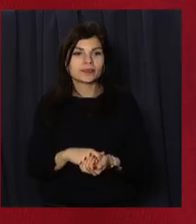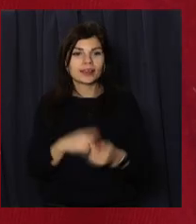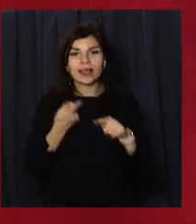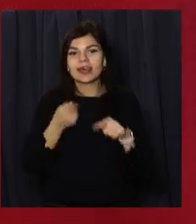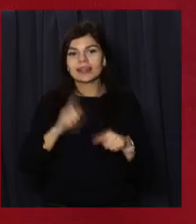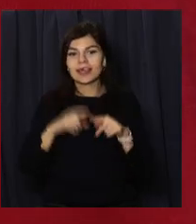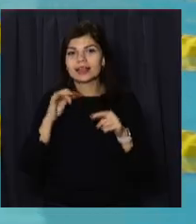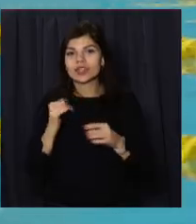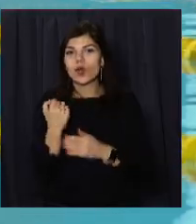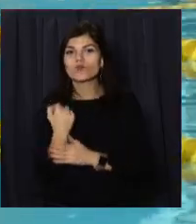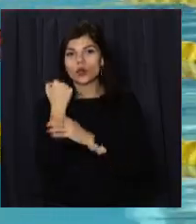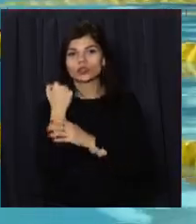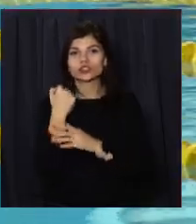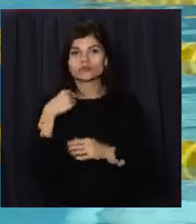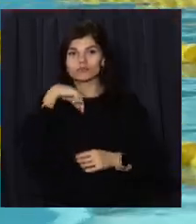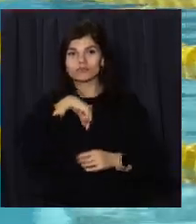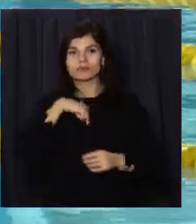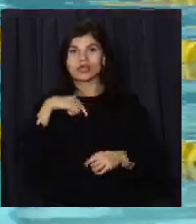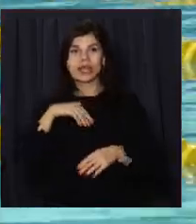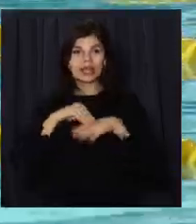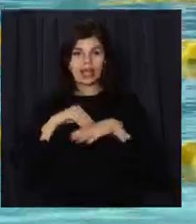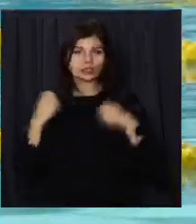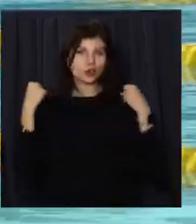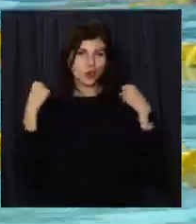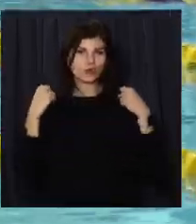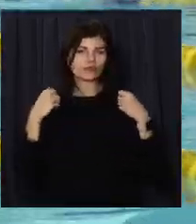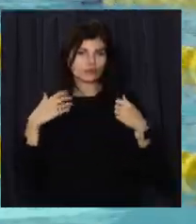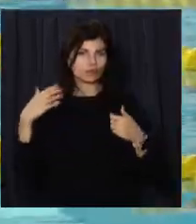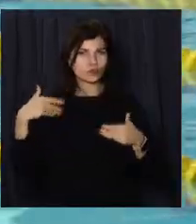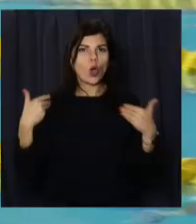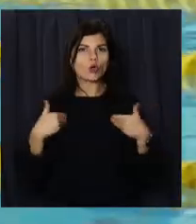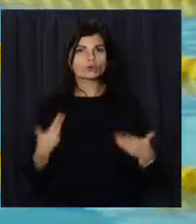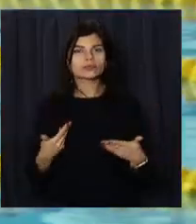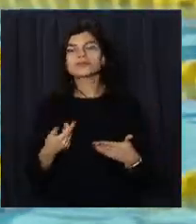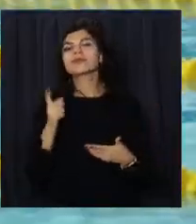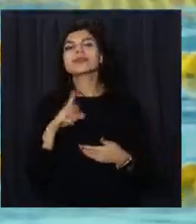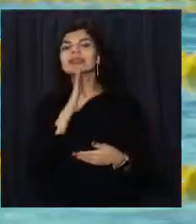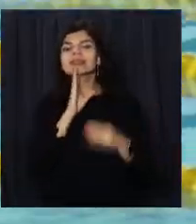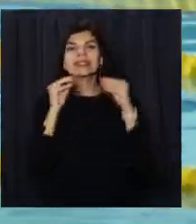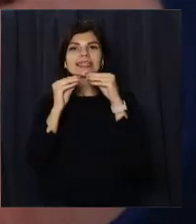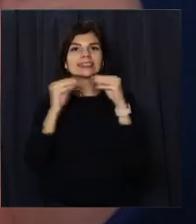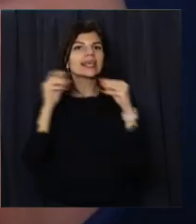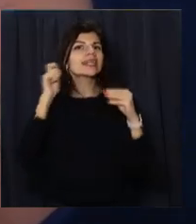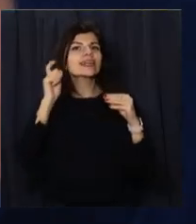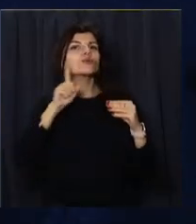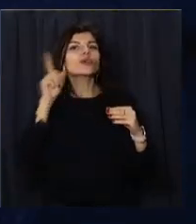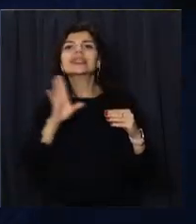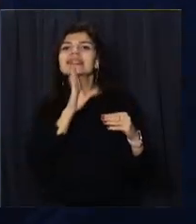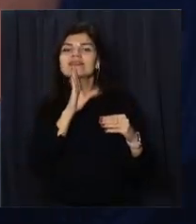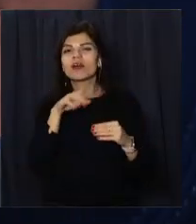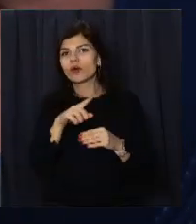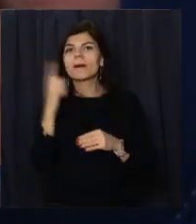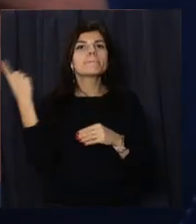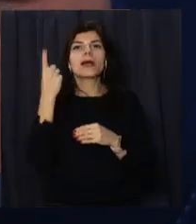и тело, и здоровье. 2 золоті нагороди здобула і 10-річна Анастасія Вінник. Вона першою фінішувала на дистанціях